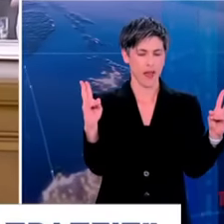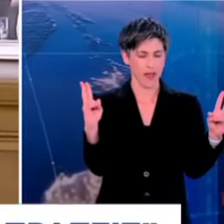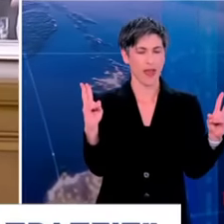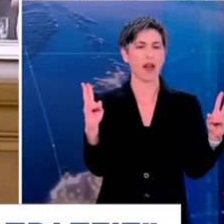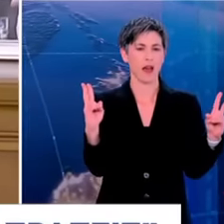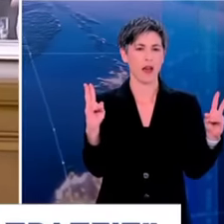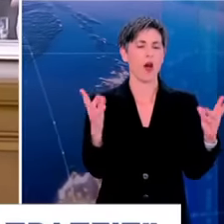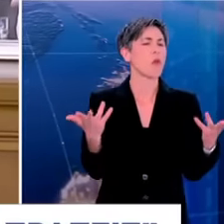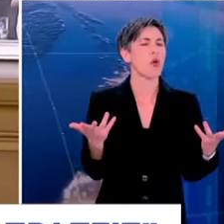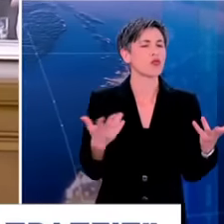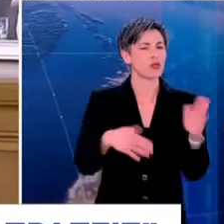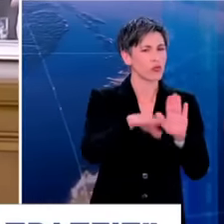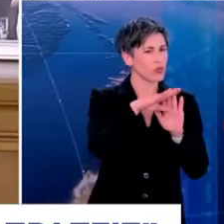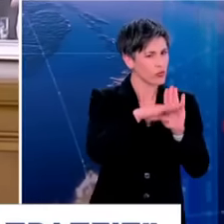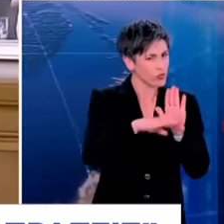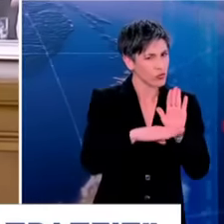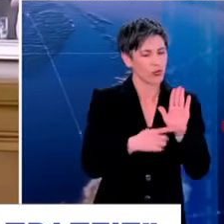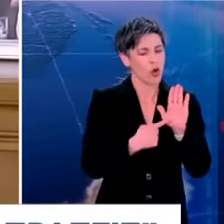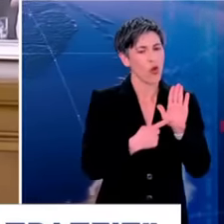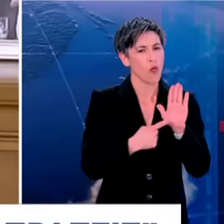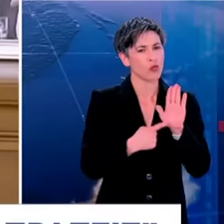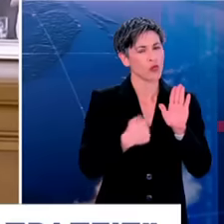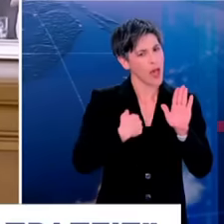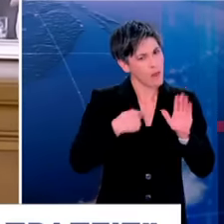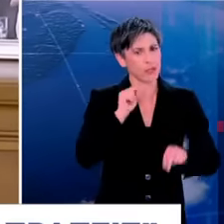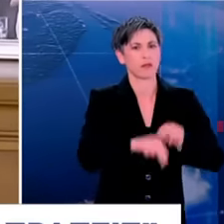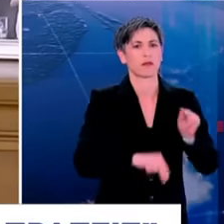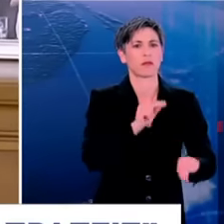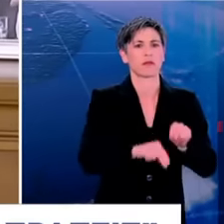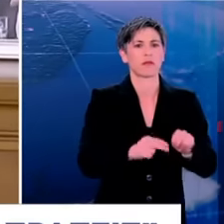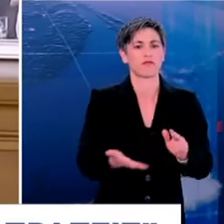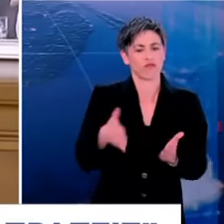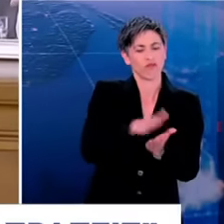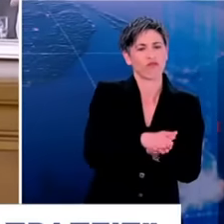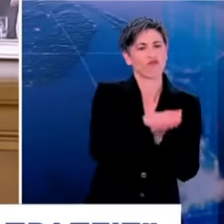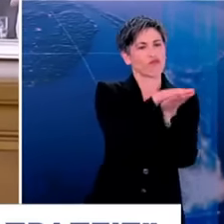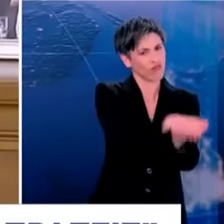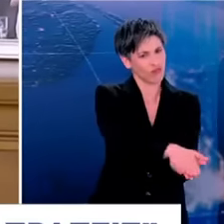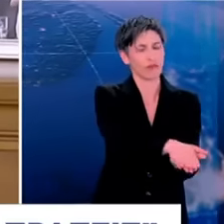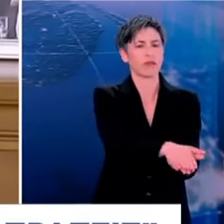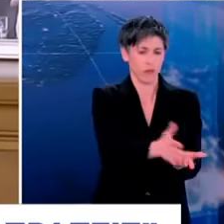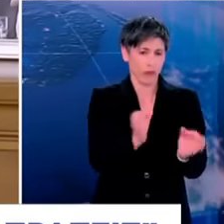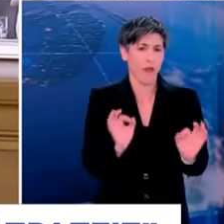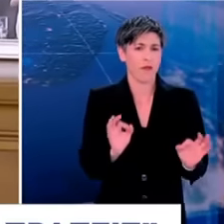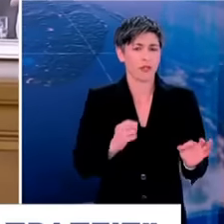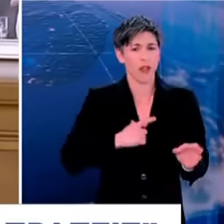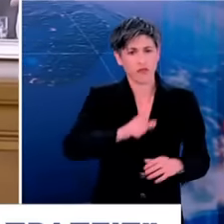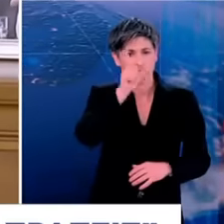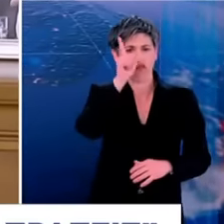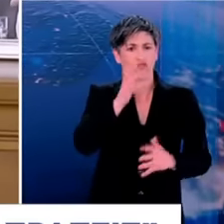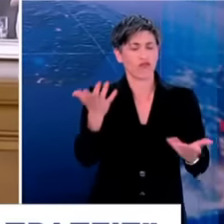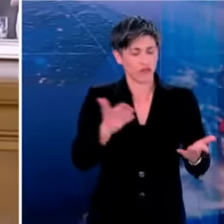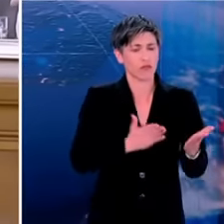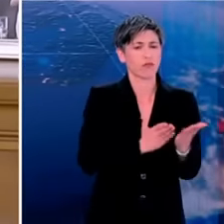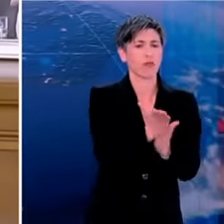νομοθετικές ρυθμίσεις τις οποίες εμείς ψηφίσαμε, μέσα από τα υπομνήματα τα οποία εμείς καταθέσαμε, και ναι, αισθανόμαστε σε έναν βαθμό